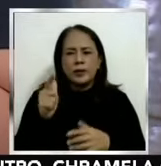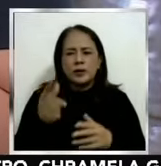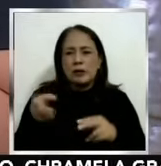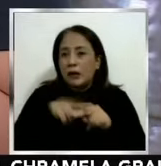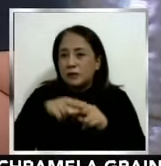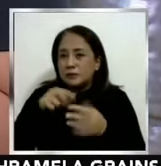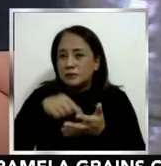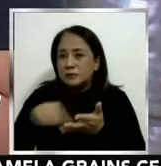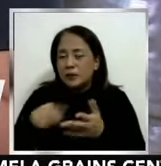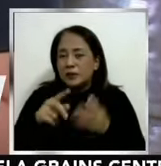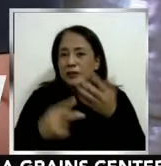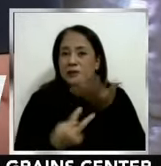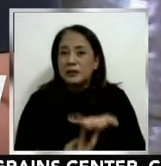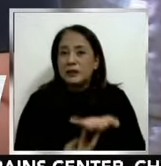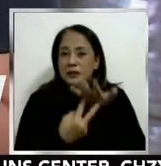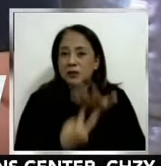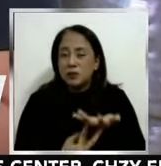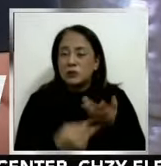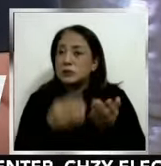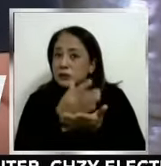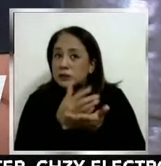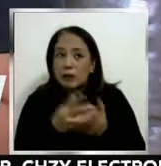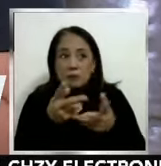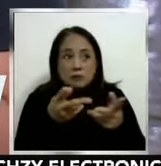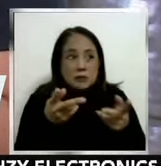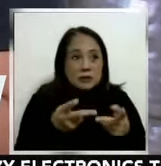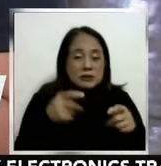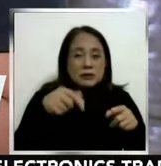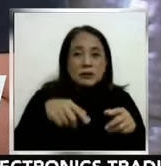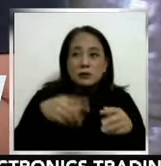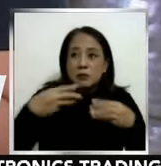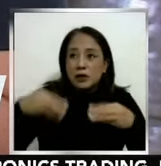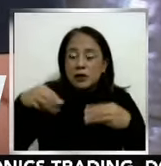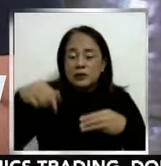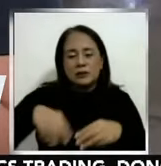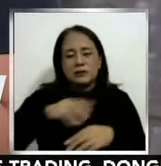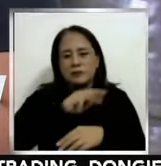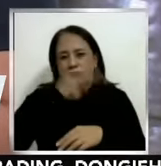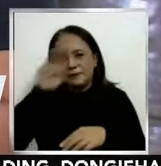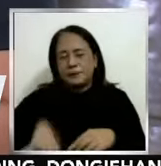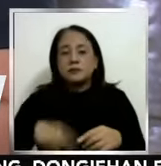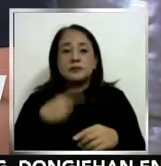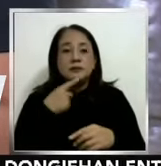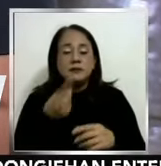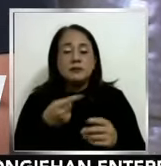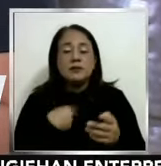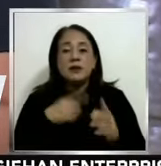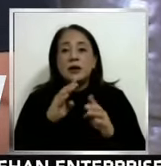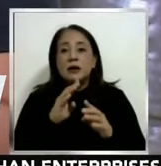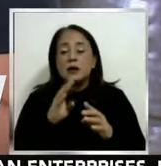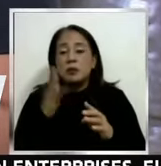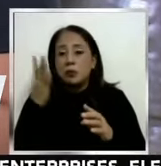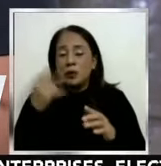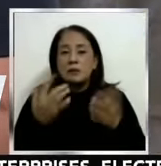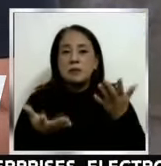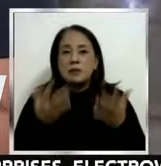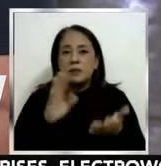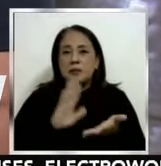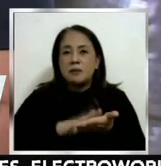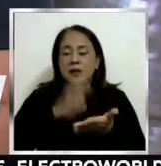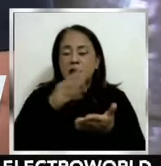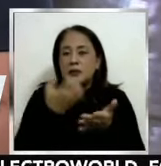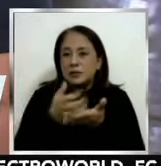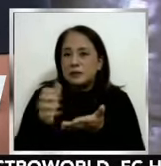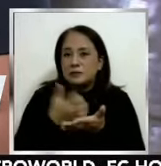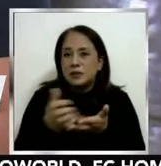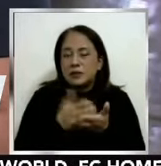ng baboy sa ilang pamilihan sa Metro Manila. Ayon sa Bureau of Animal Industry, maaaring dahil daw ito sa mas mataas na gastos sa pagbiyahe